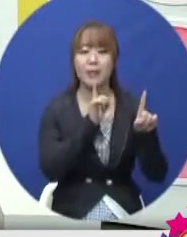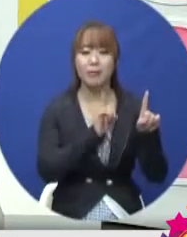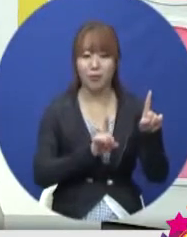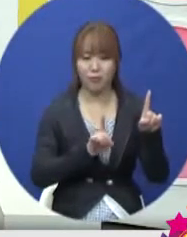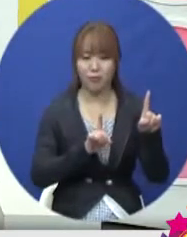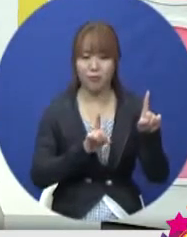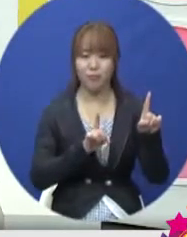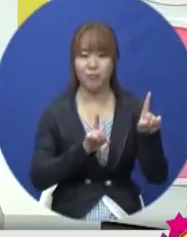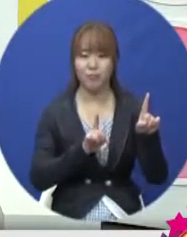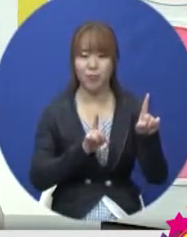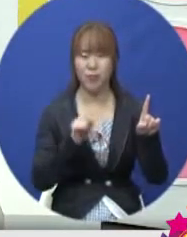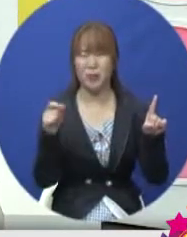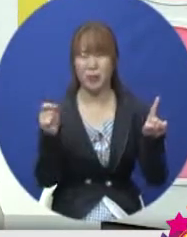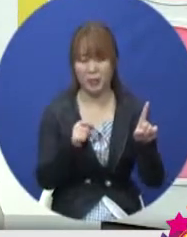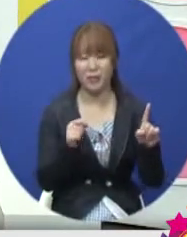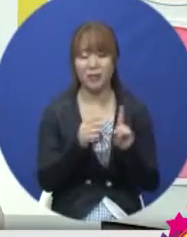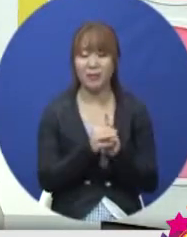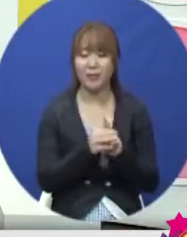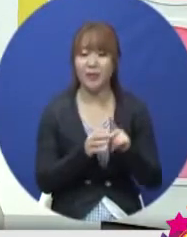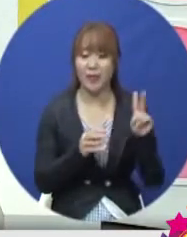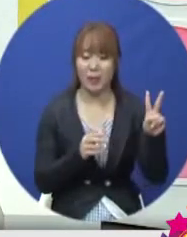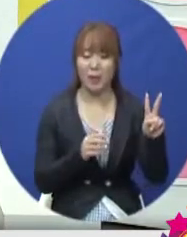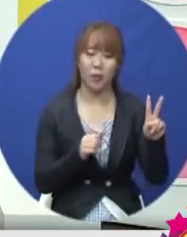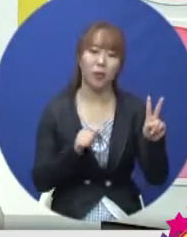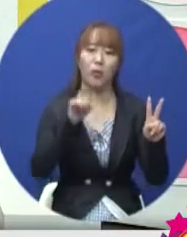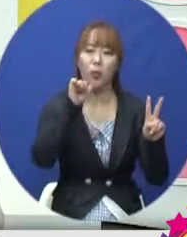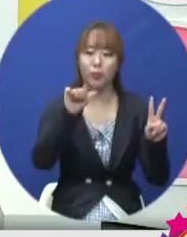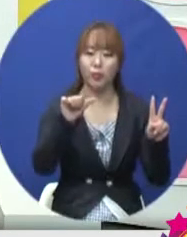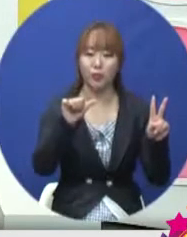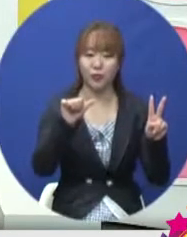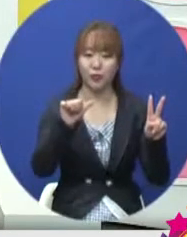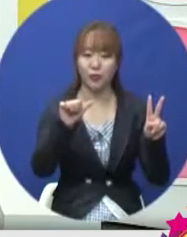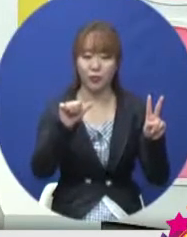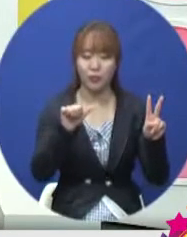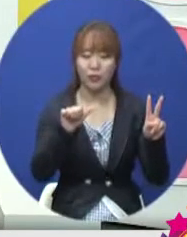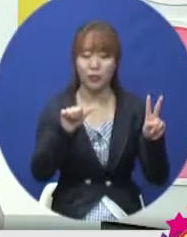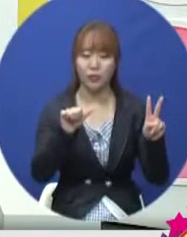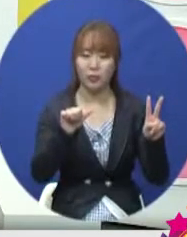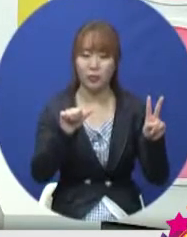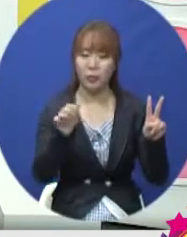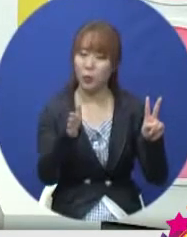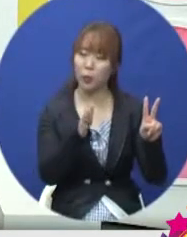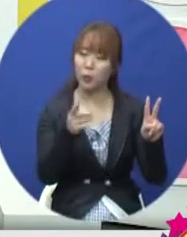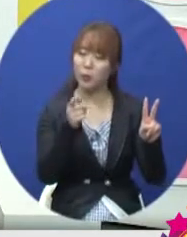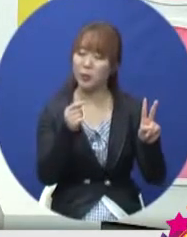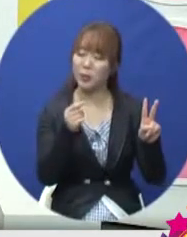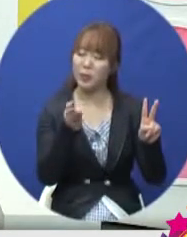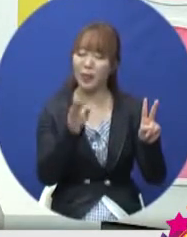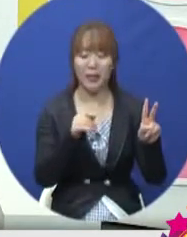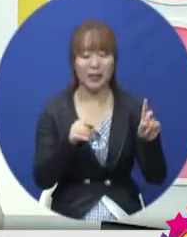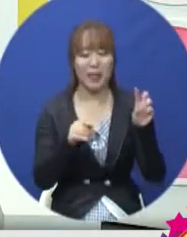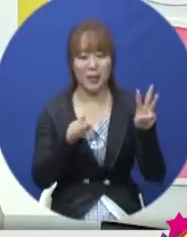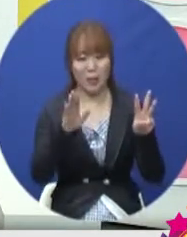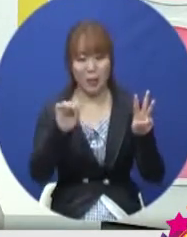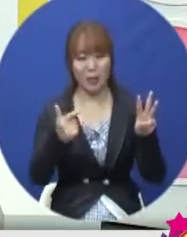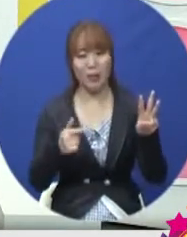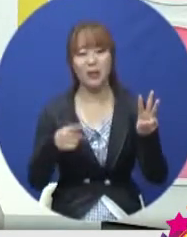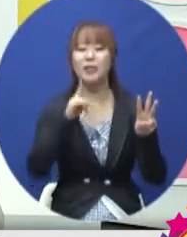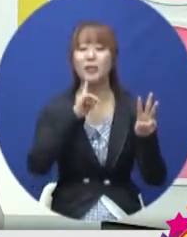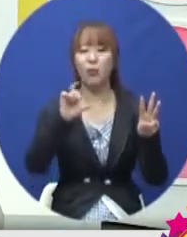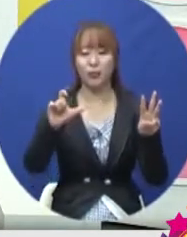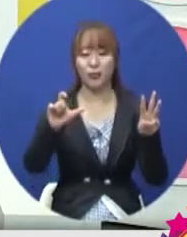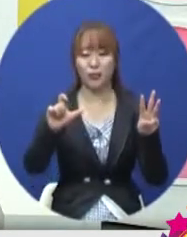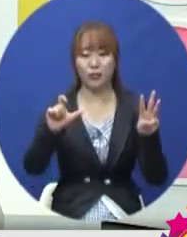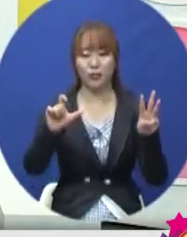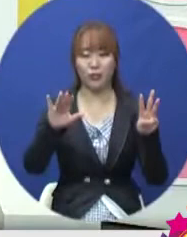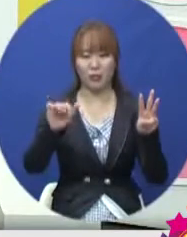1분. 1분. 조금 짧다. 그죠? 네. 보기 2번. 5분. 5분. 딱 적당한 것 같기도 하고. 보기 3번.